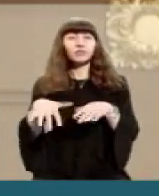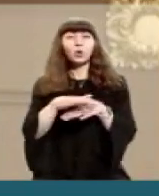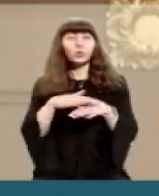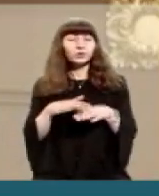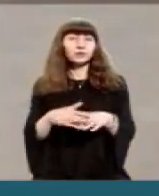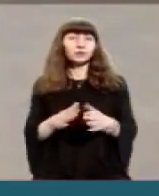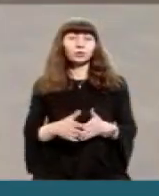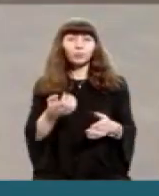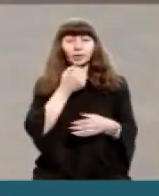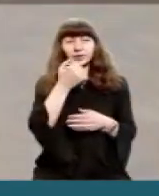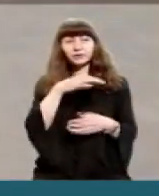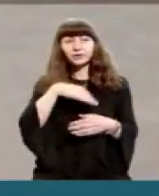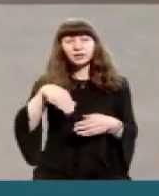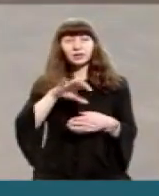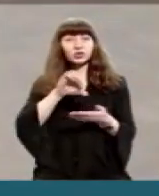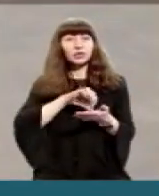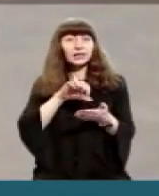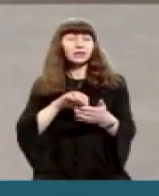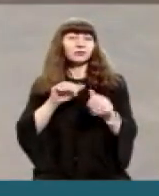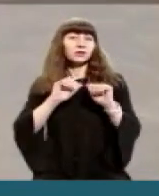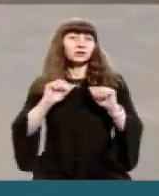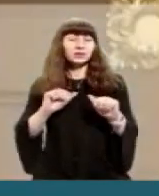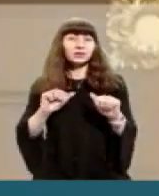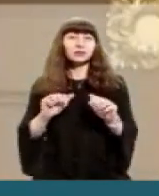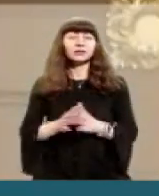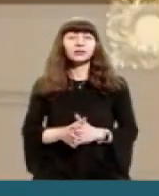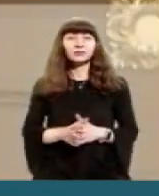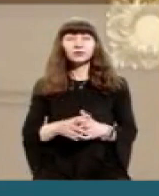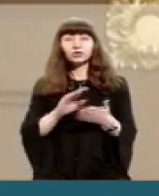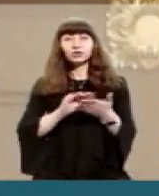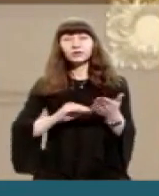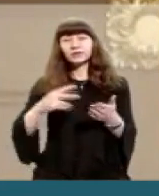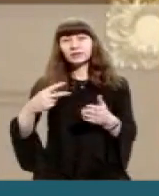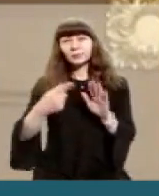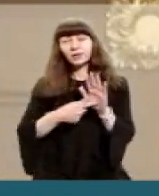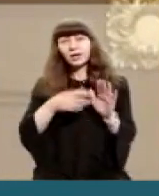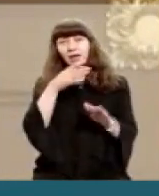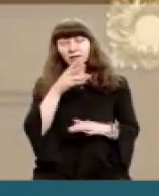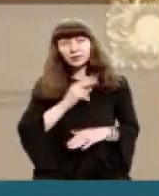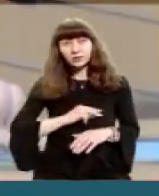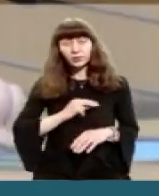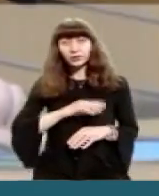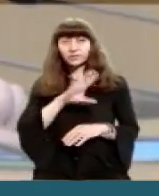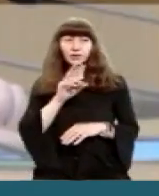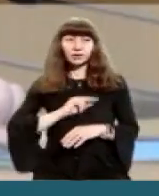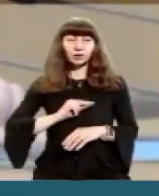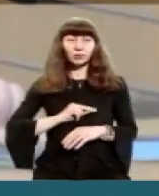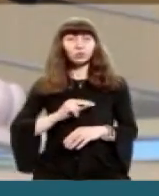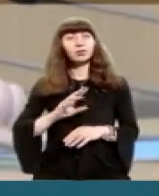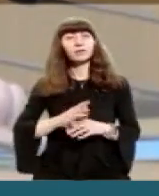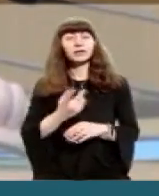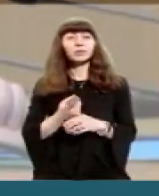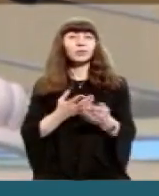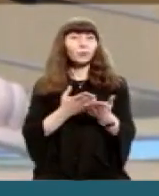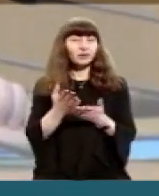поблагодарил членов Конституционного совета за их плодотворную работу в течение 27 лет на благо страны, а также всех сотрудников, трудившихся в